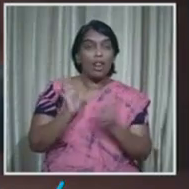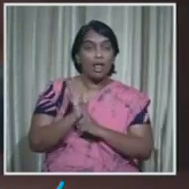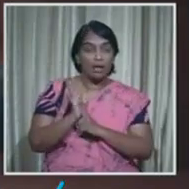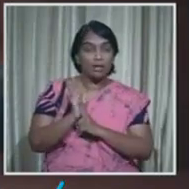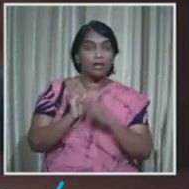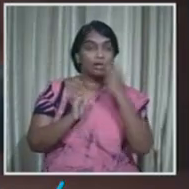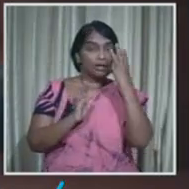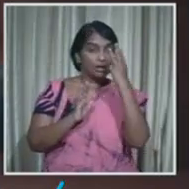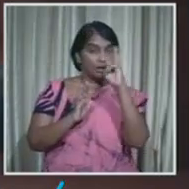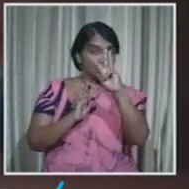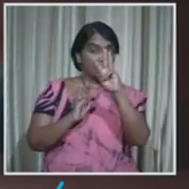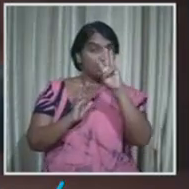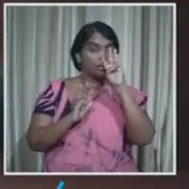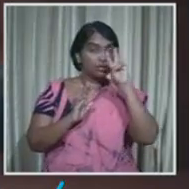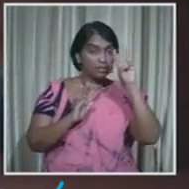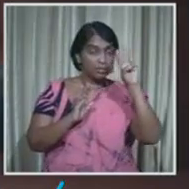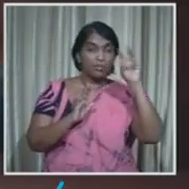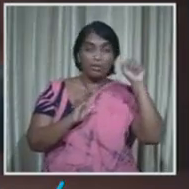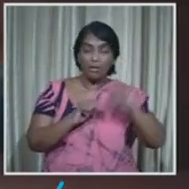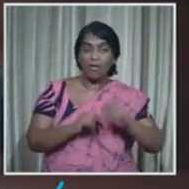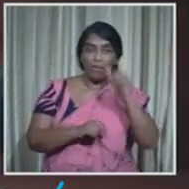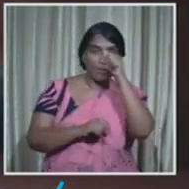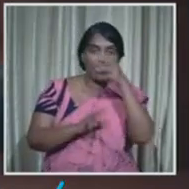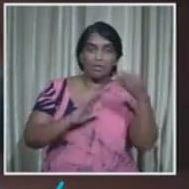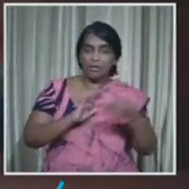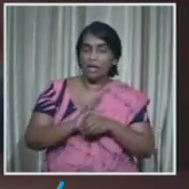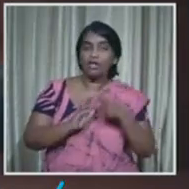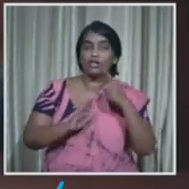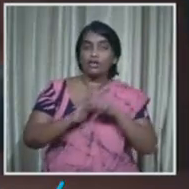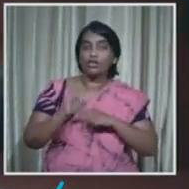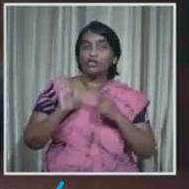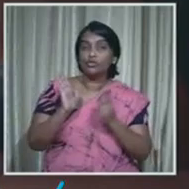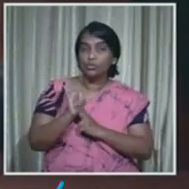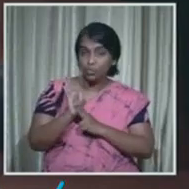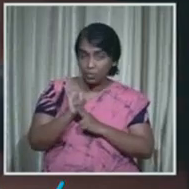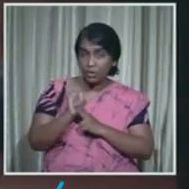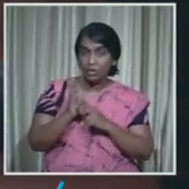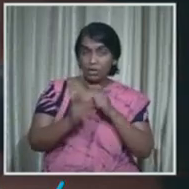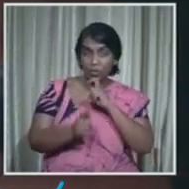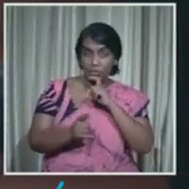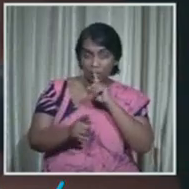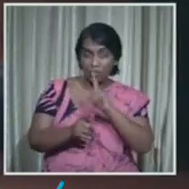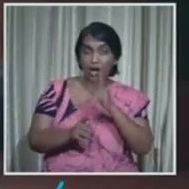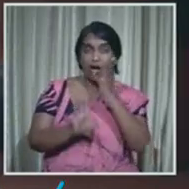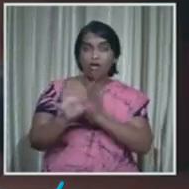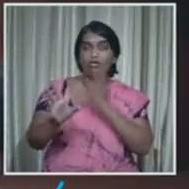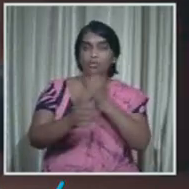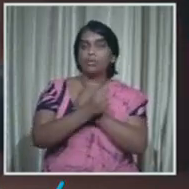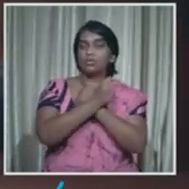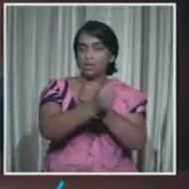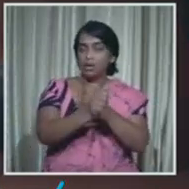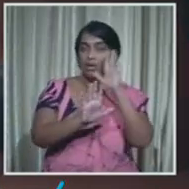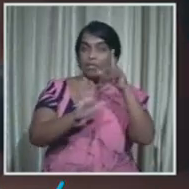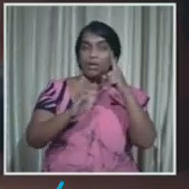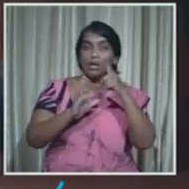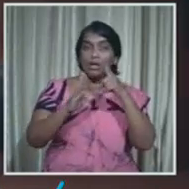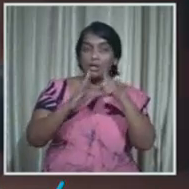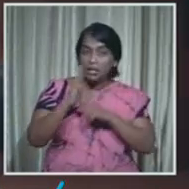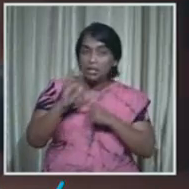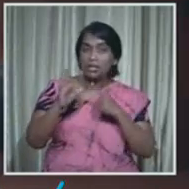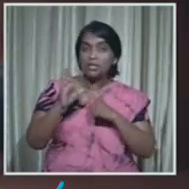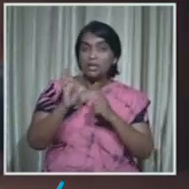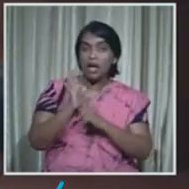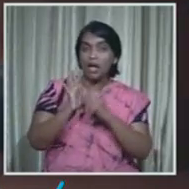ලක්ෂ 30000ක් වංචා කරපු බව ජුනි මාසේ තීන්දුව ආවත් අවුරුදු 5කට හිරේ යනවා හැබැයි ජාලි වික්‍රමසූරිය ගැන මම මේ පාර්ලිමේන්තුවේ